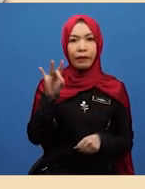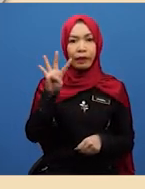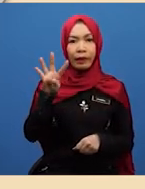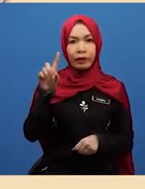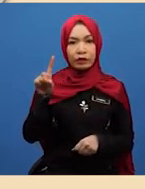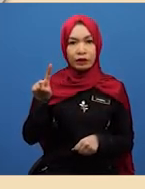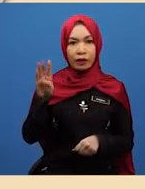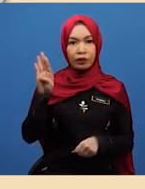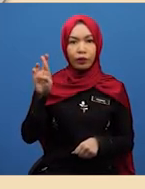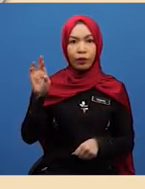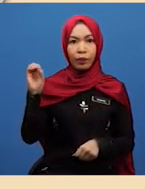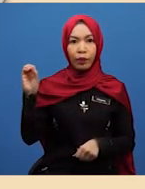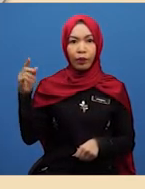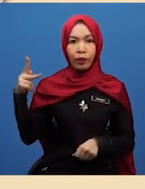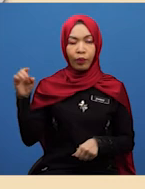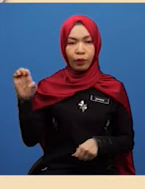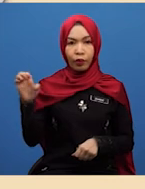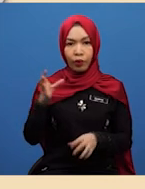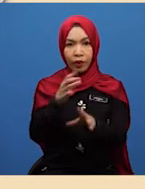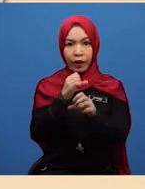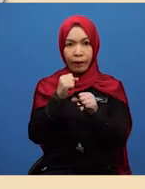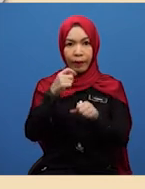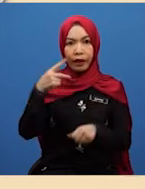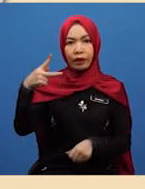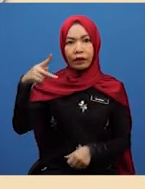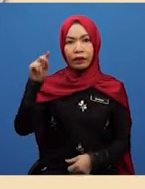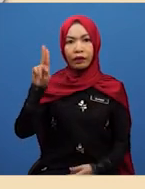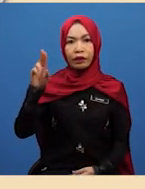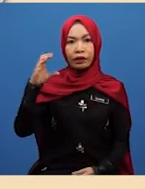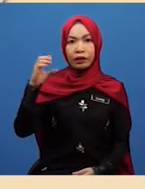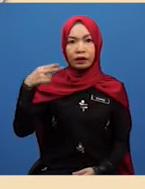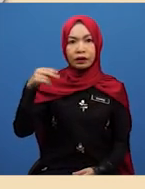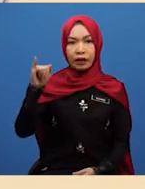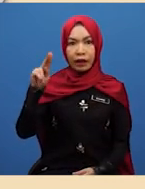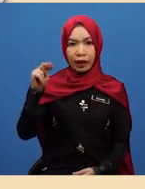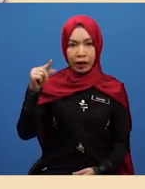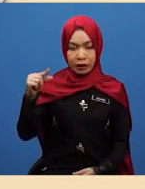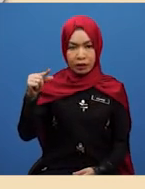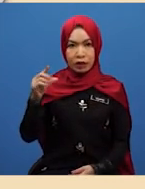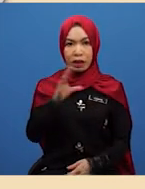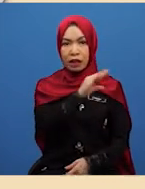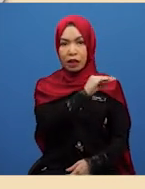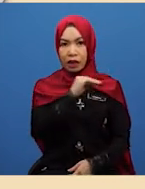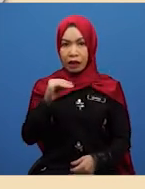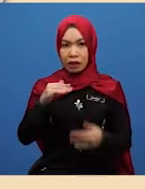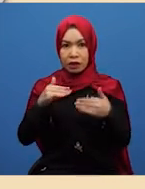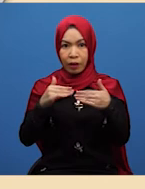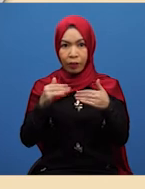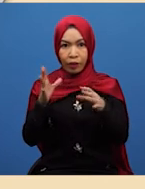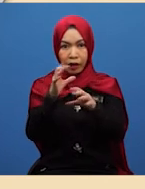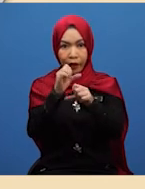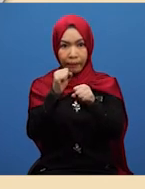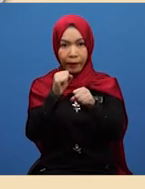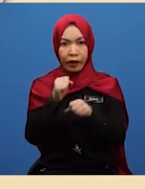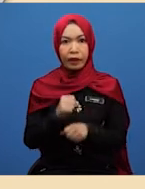Brooke memperolehi kawasan Kuching, kemudiannya merangkumi kawasan dari Tanjung Datu ke